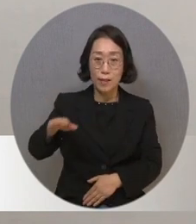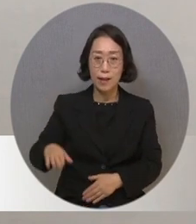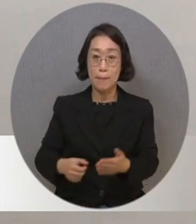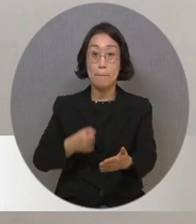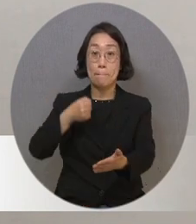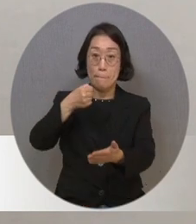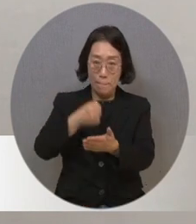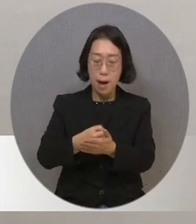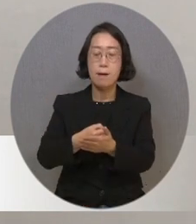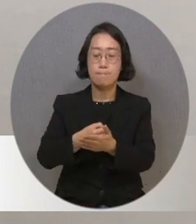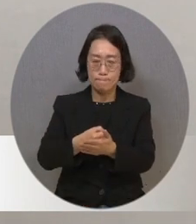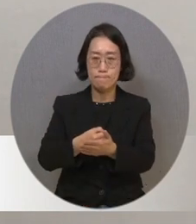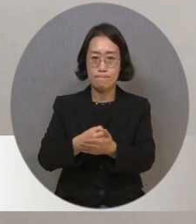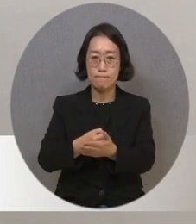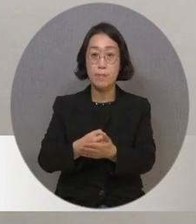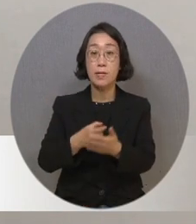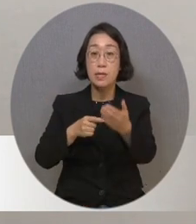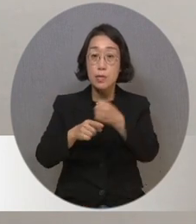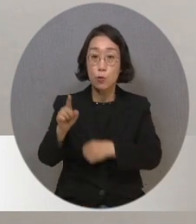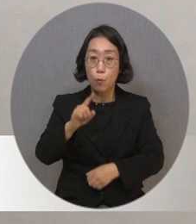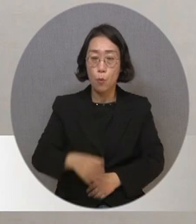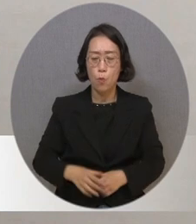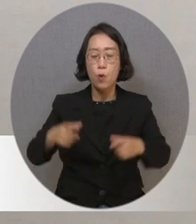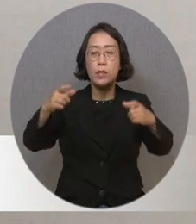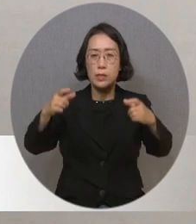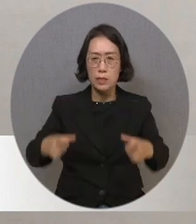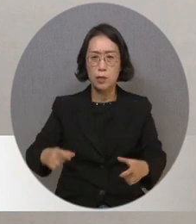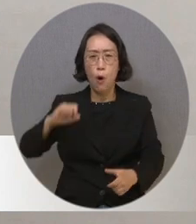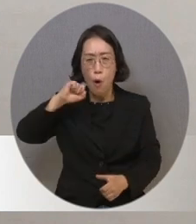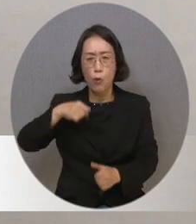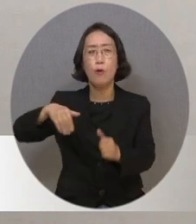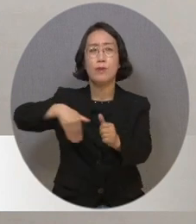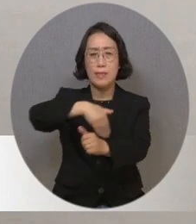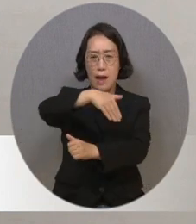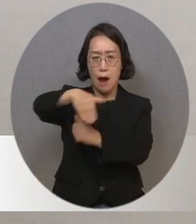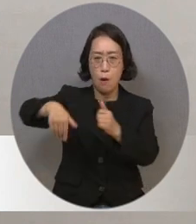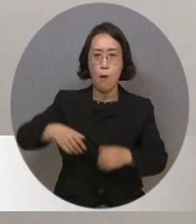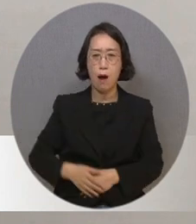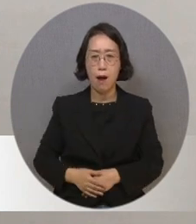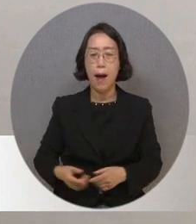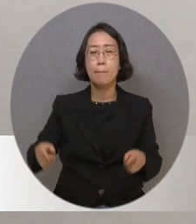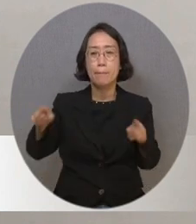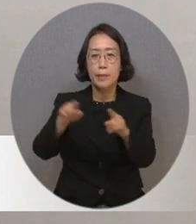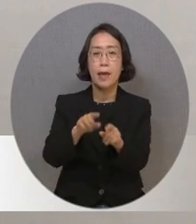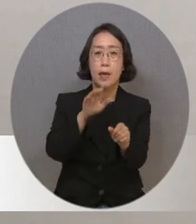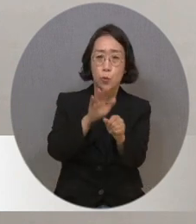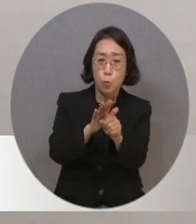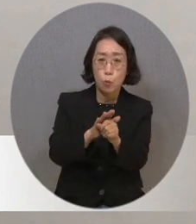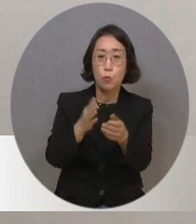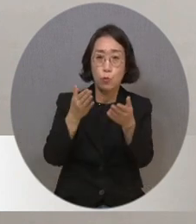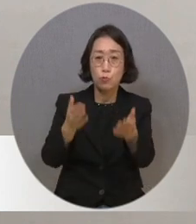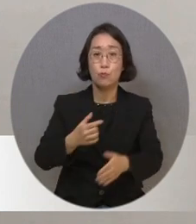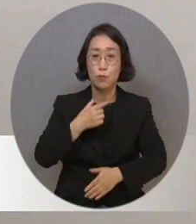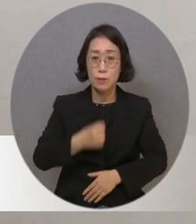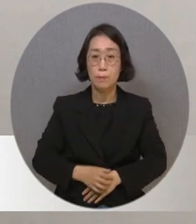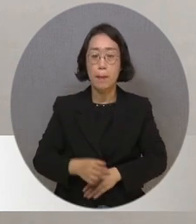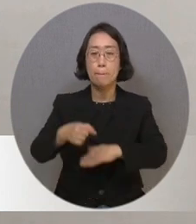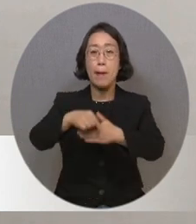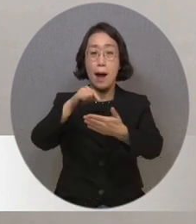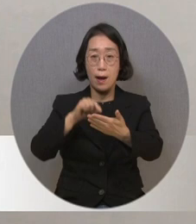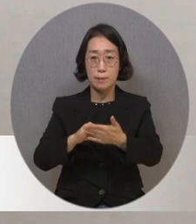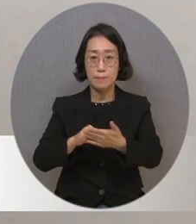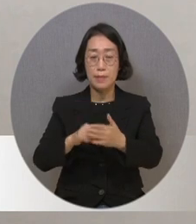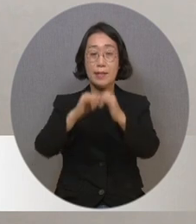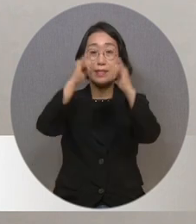결정을 할 수밖에 없었던 것은 또 지역의 어려운 문제를 함께 풀어가 하고자 하는 그런 마음